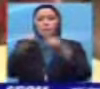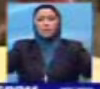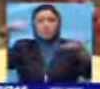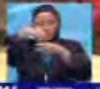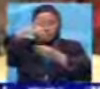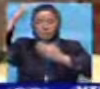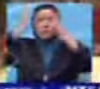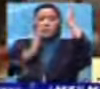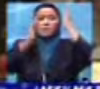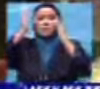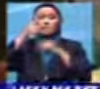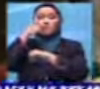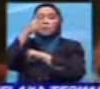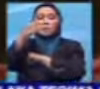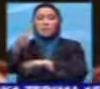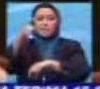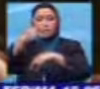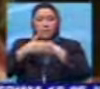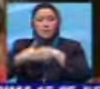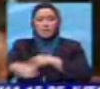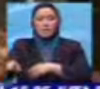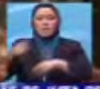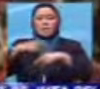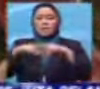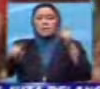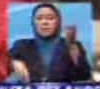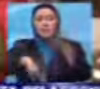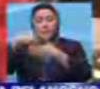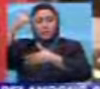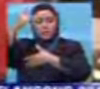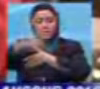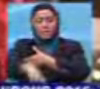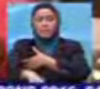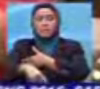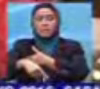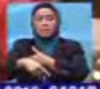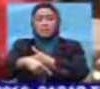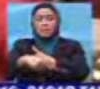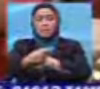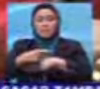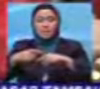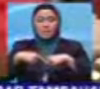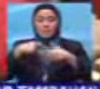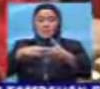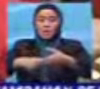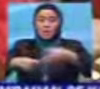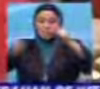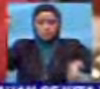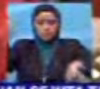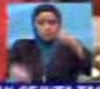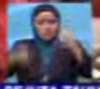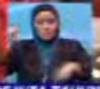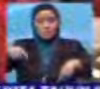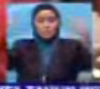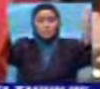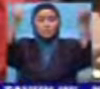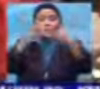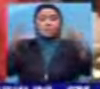menyatakannya dalam sidang media selepas acara persembahan gendang 24 perayaan terbesar di Ibu Negara.